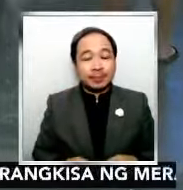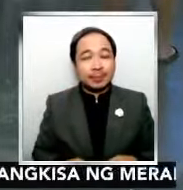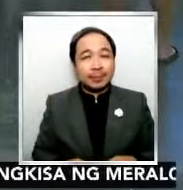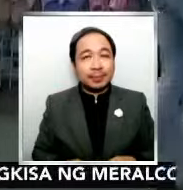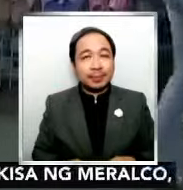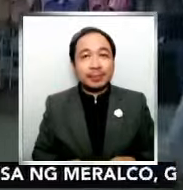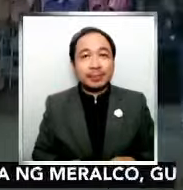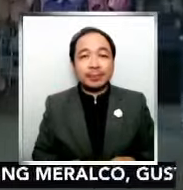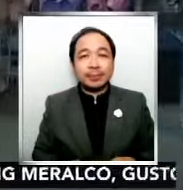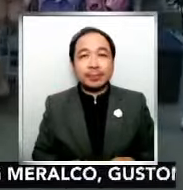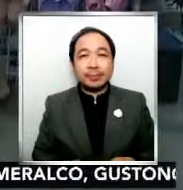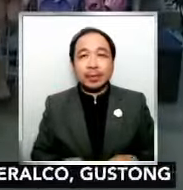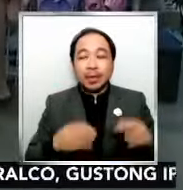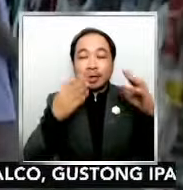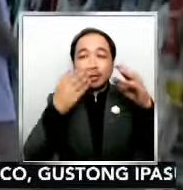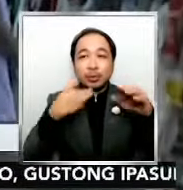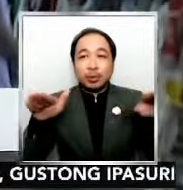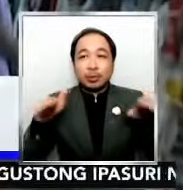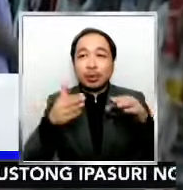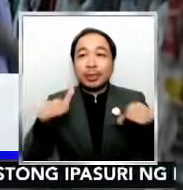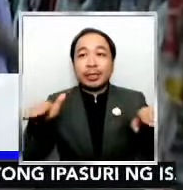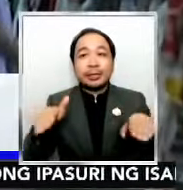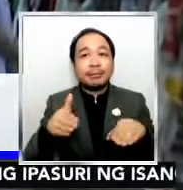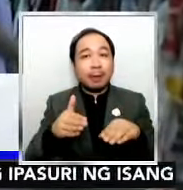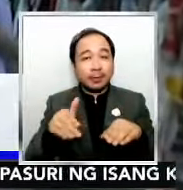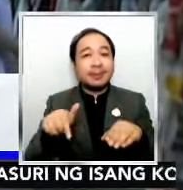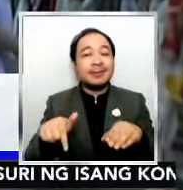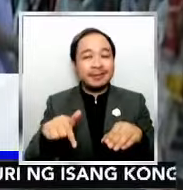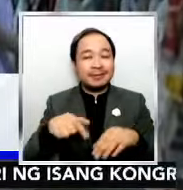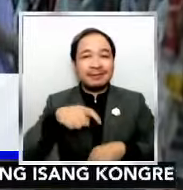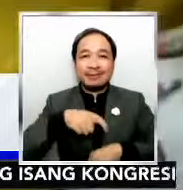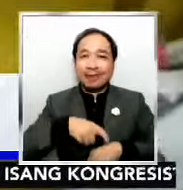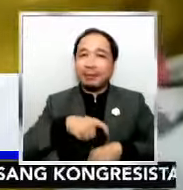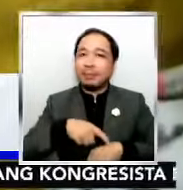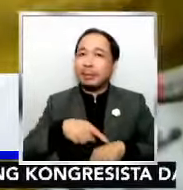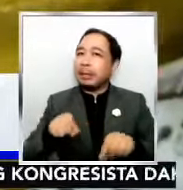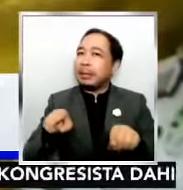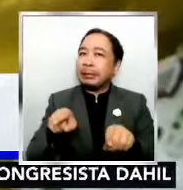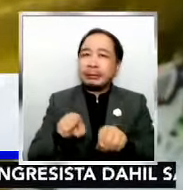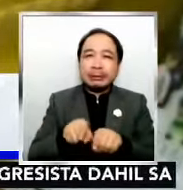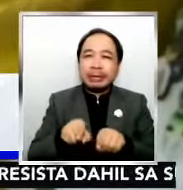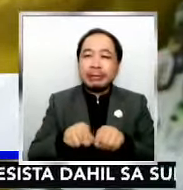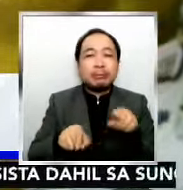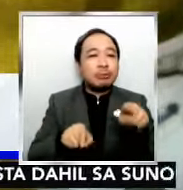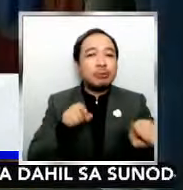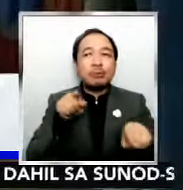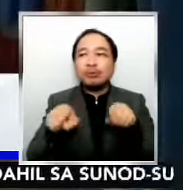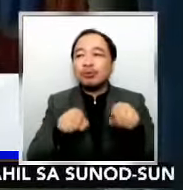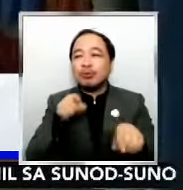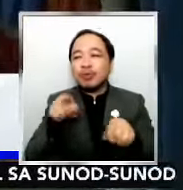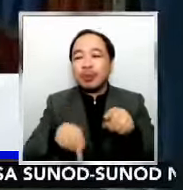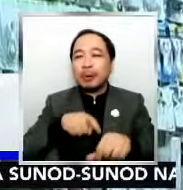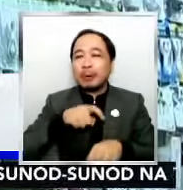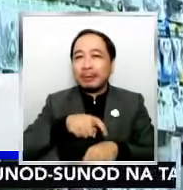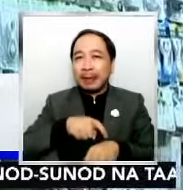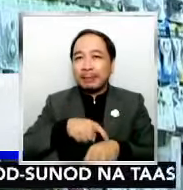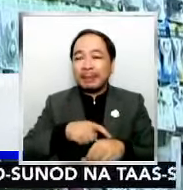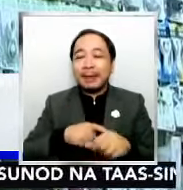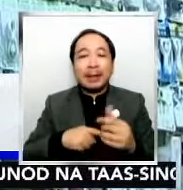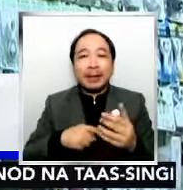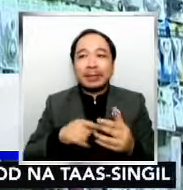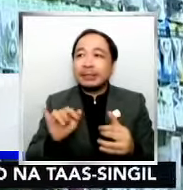Christmas season is also turo-turo season para sa mga anak ni Jerry. Talaga namang masarap maging bata sa dami